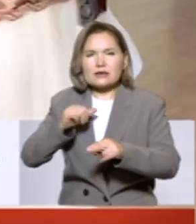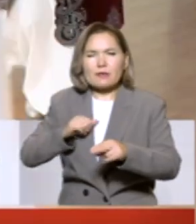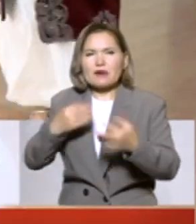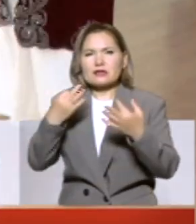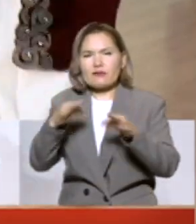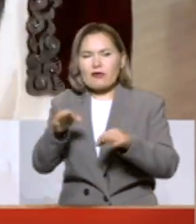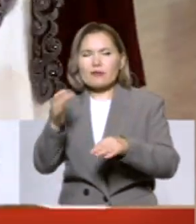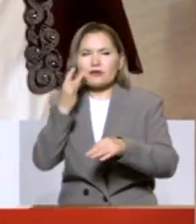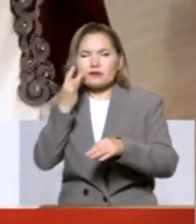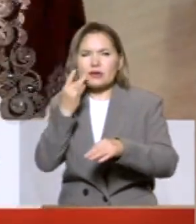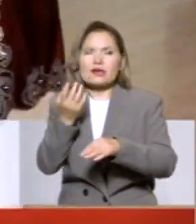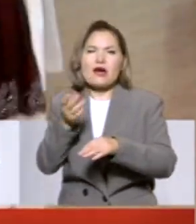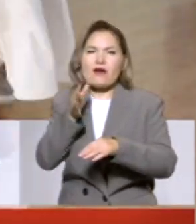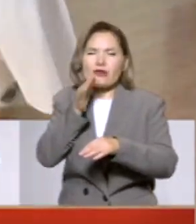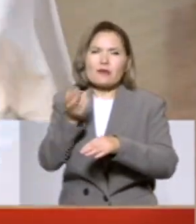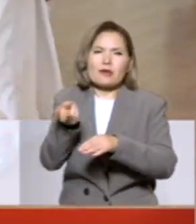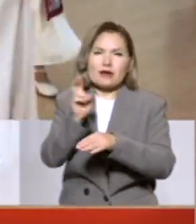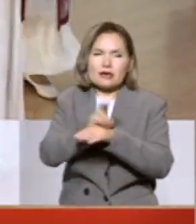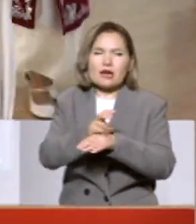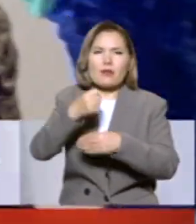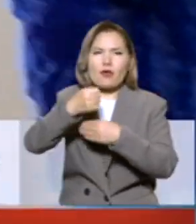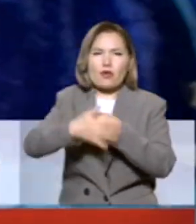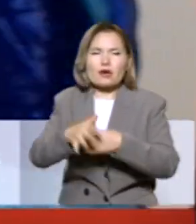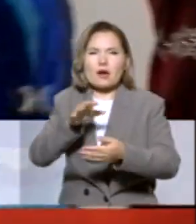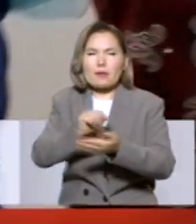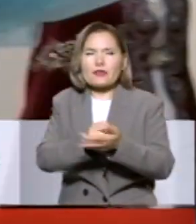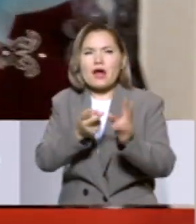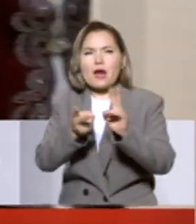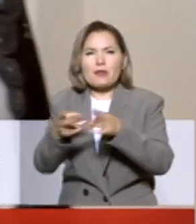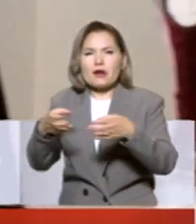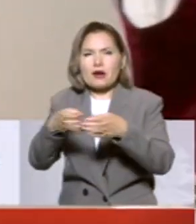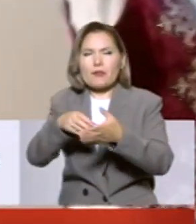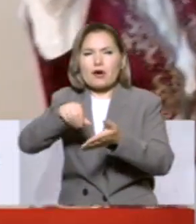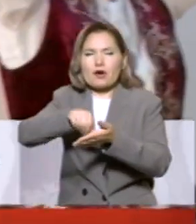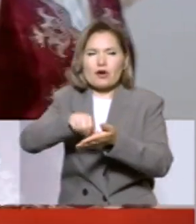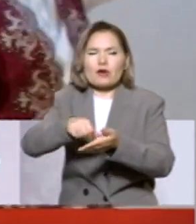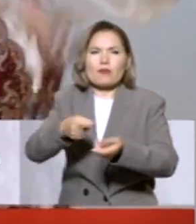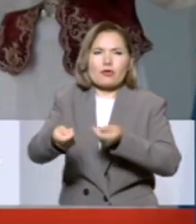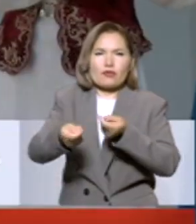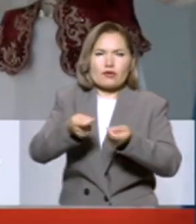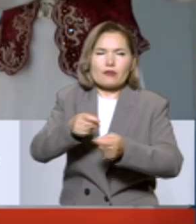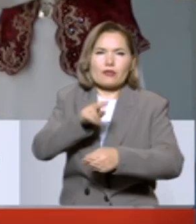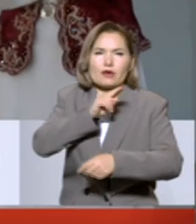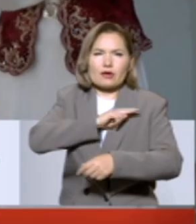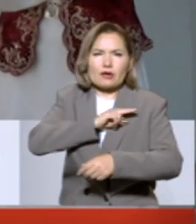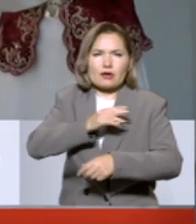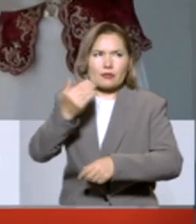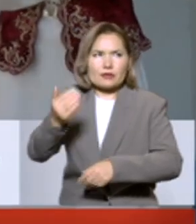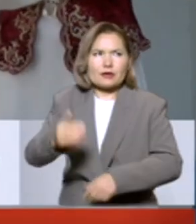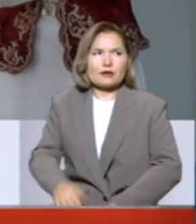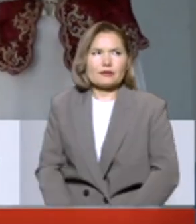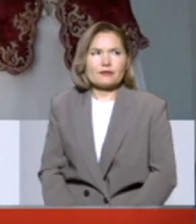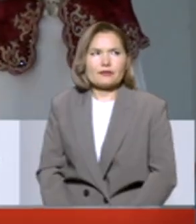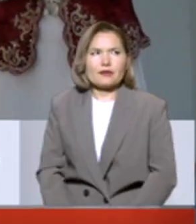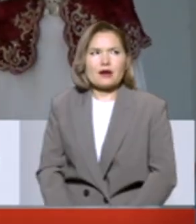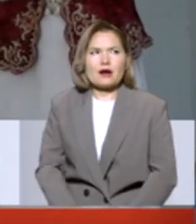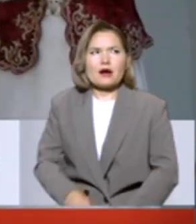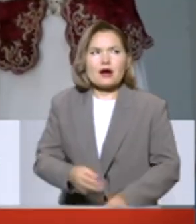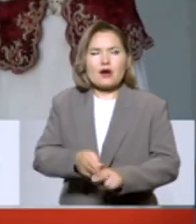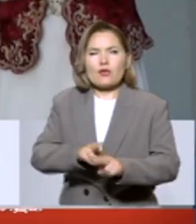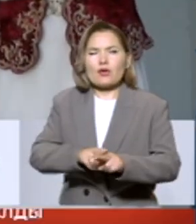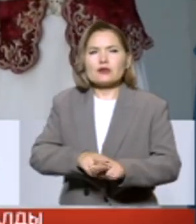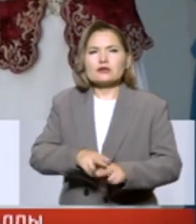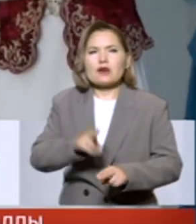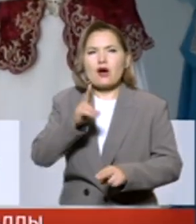белсенді өмір сүру орталығына асығады. Осы орталықта би ансамблінің мүшелігіне кірген. Ковид деген болды ғой, сонан кейін өзі сол